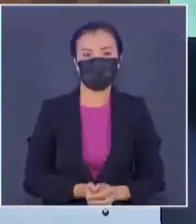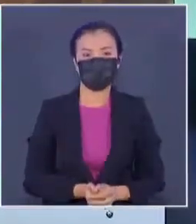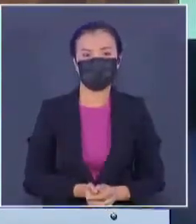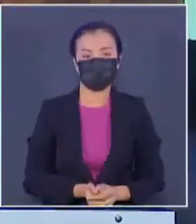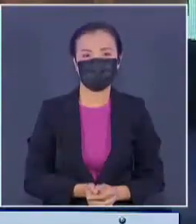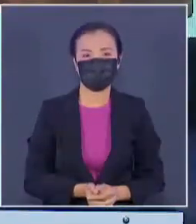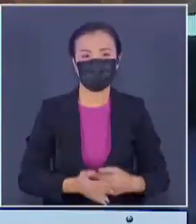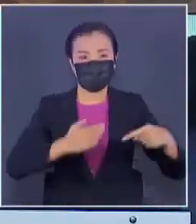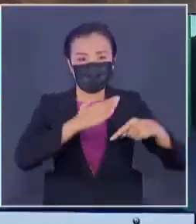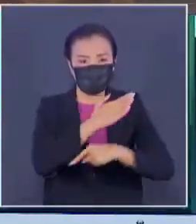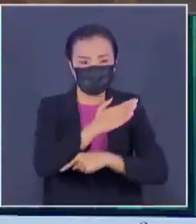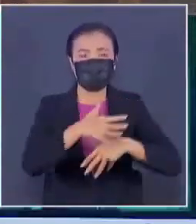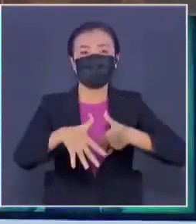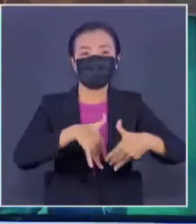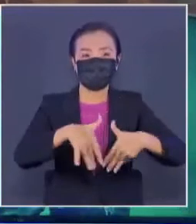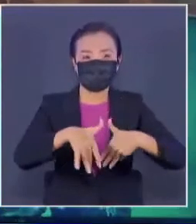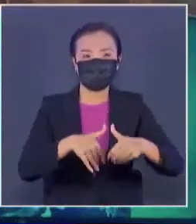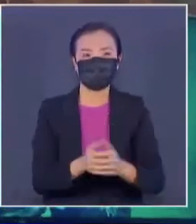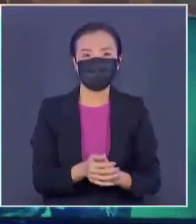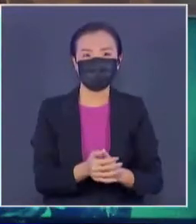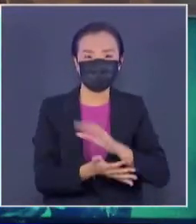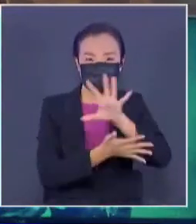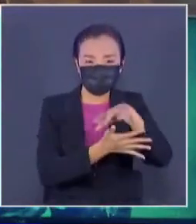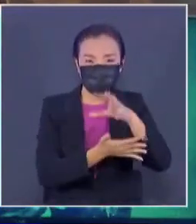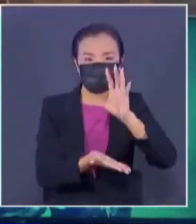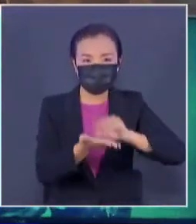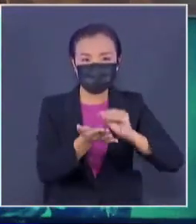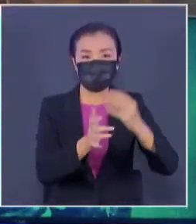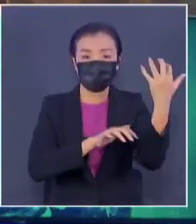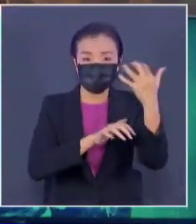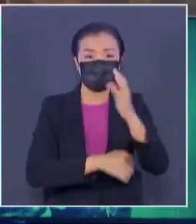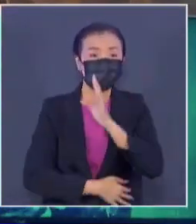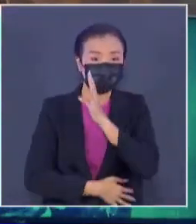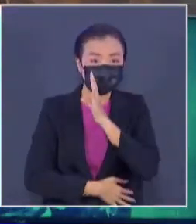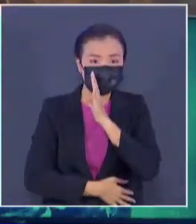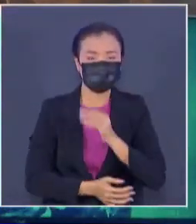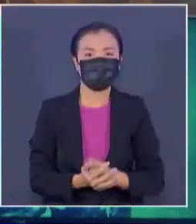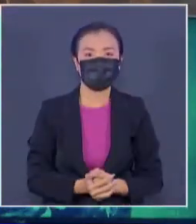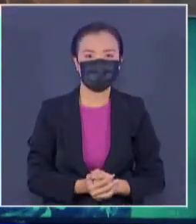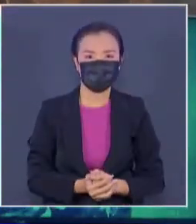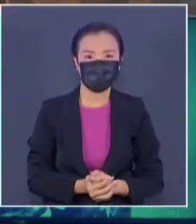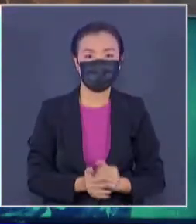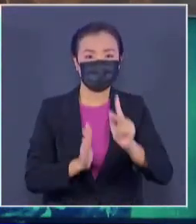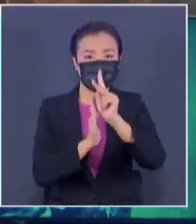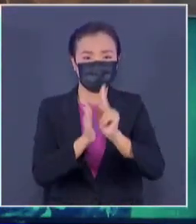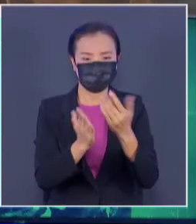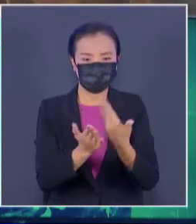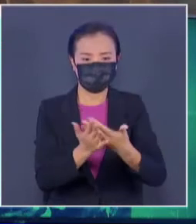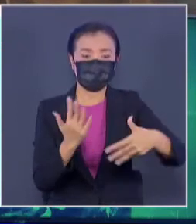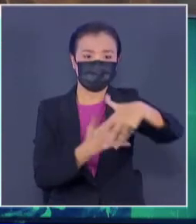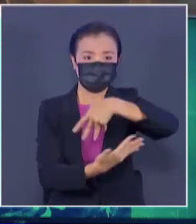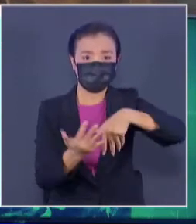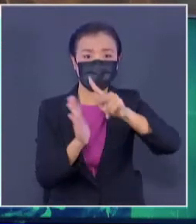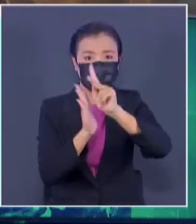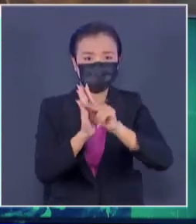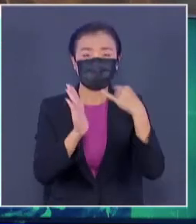งเรื่องของการช่อโกงประชาชนร่วมกันทุจริตนำข้อมูลเข้าสู่ระบบคอมพิวเตอร ์ครับ แล้วก็กฎหมายฟอกเงินอีกด้วย ฟ